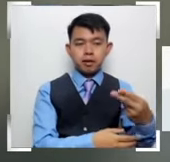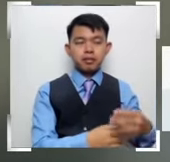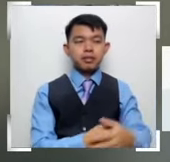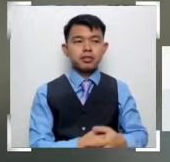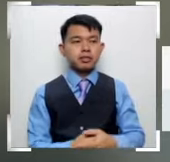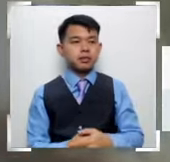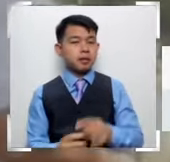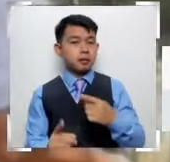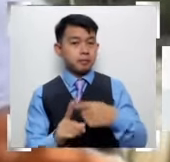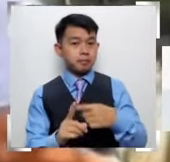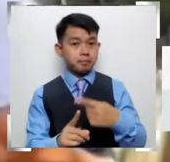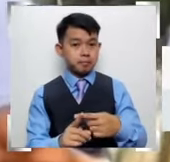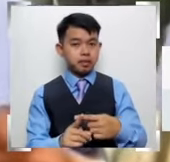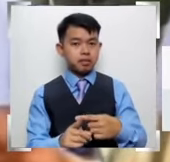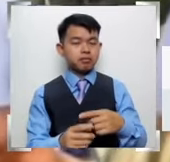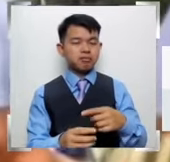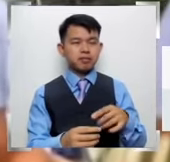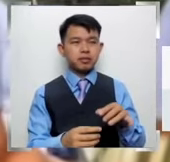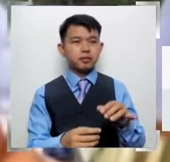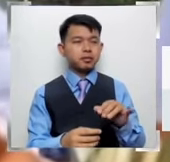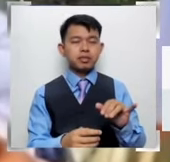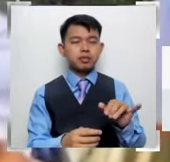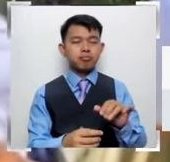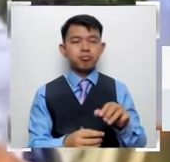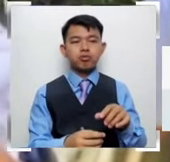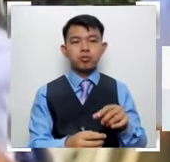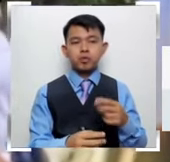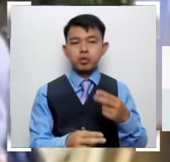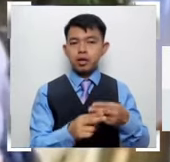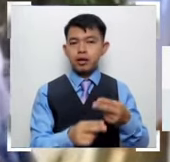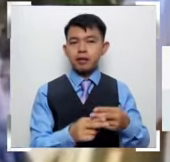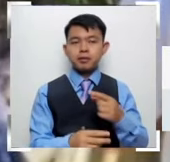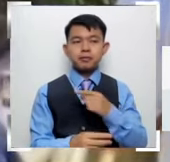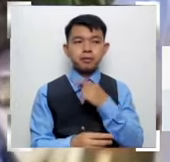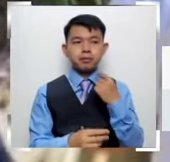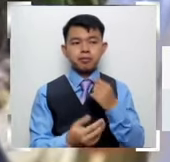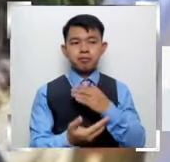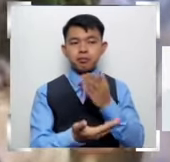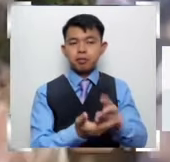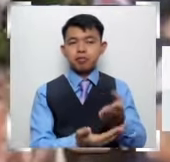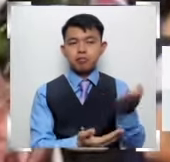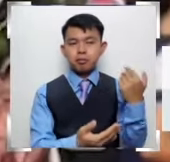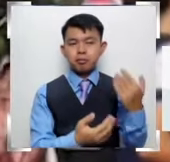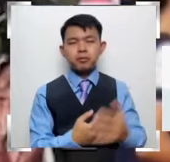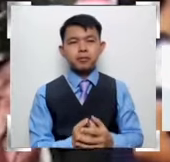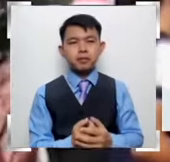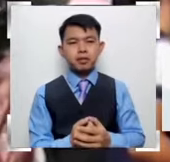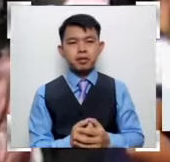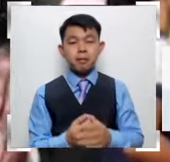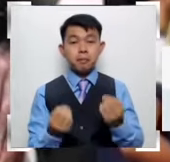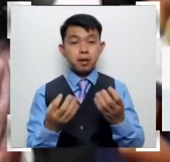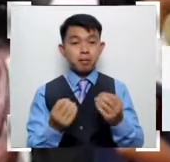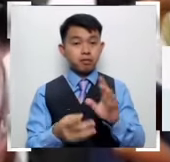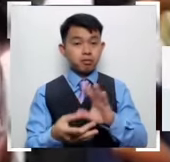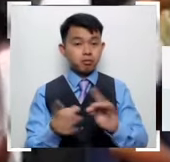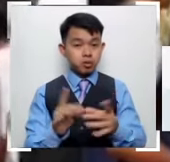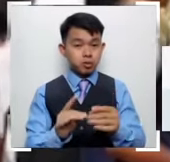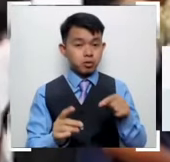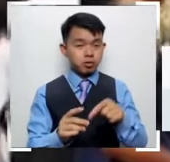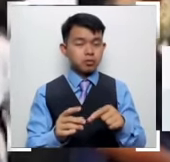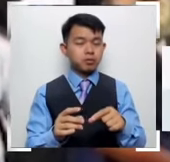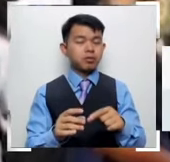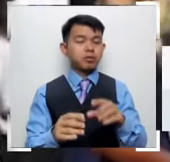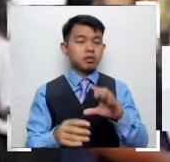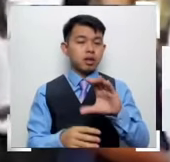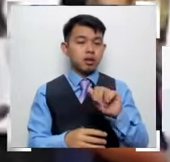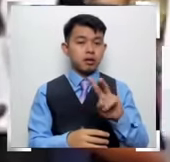taong 1324. Marami na raw kwento ng pag-asa at milagro sa kuweba. Ayon sa Simbahang Katolika, wala namang